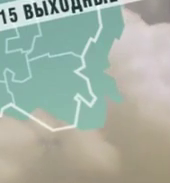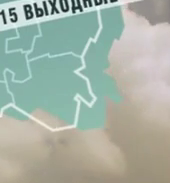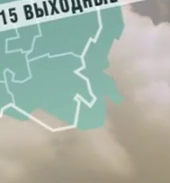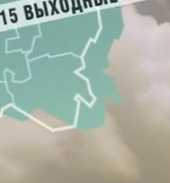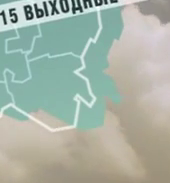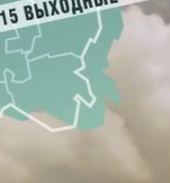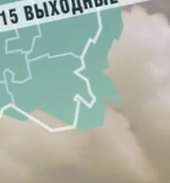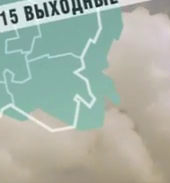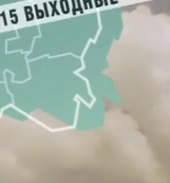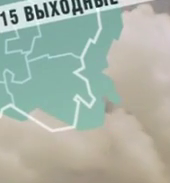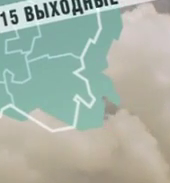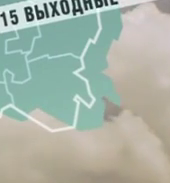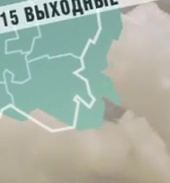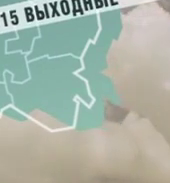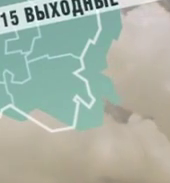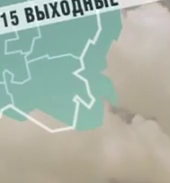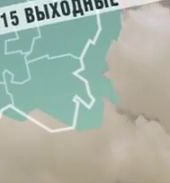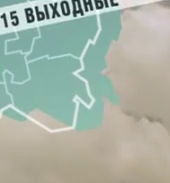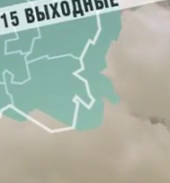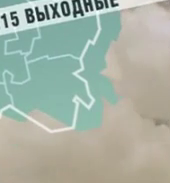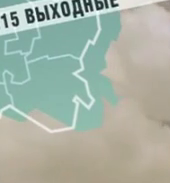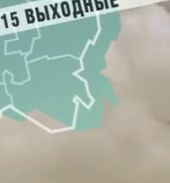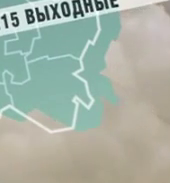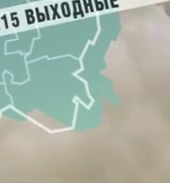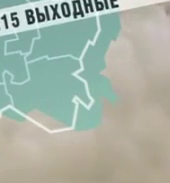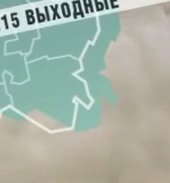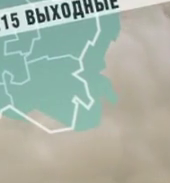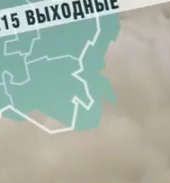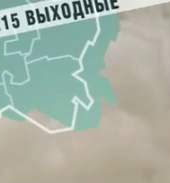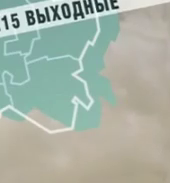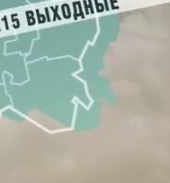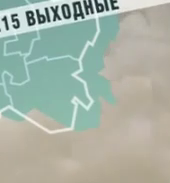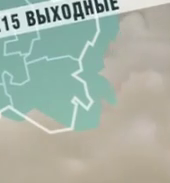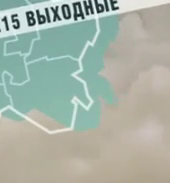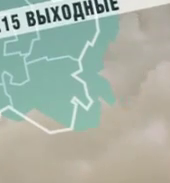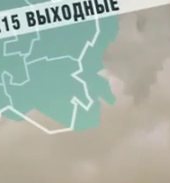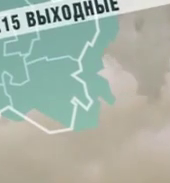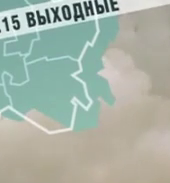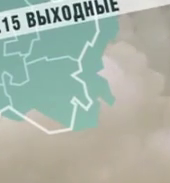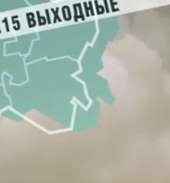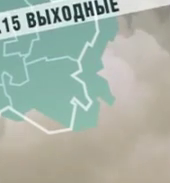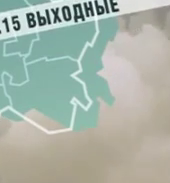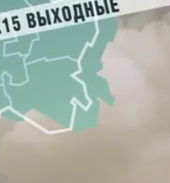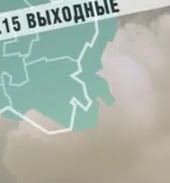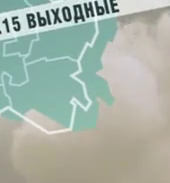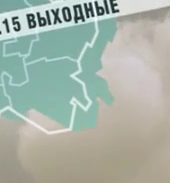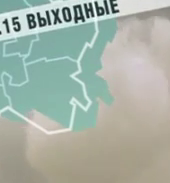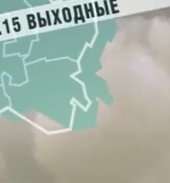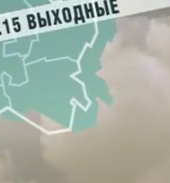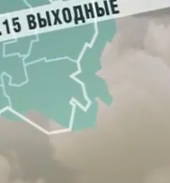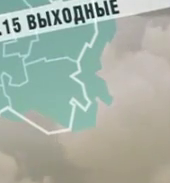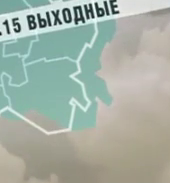субботу 35-36 градусов со знаком плюс. В воскресенье 31 градус со знаком плюс. В Волгодонске в субботу